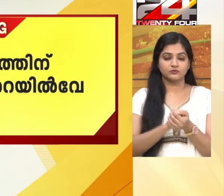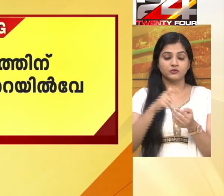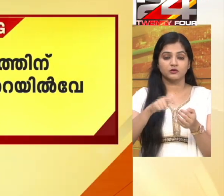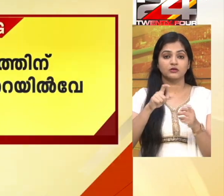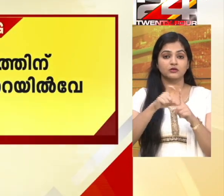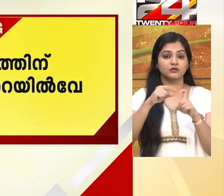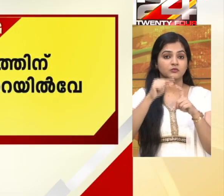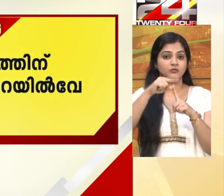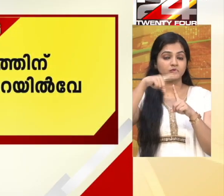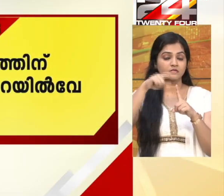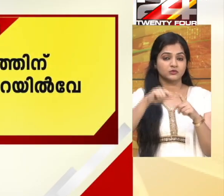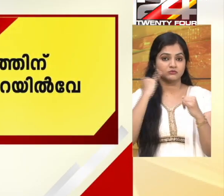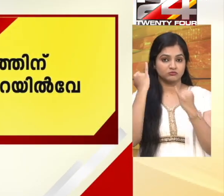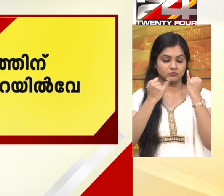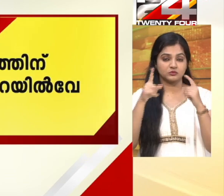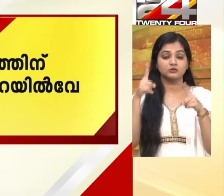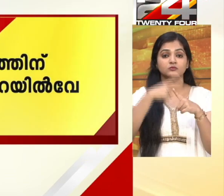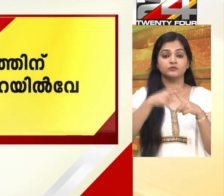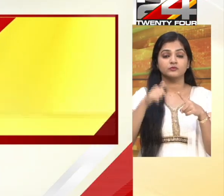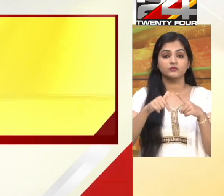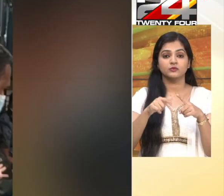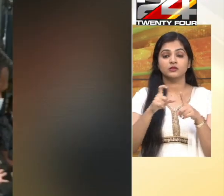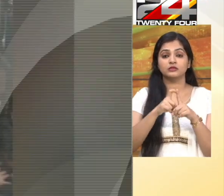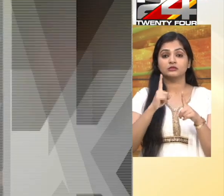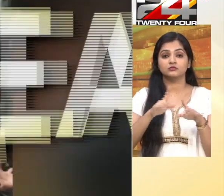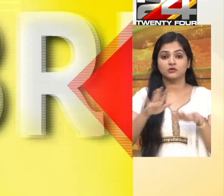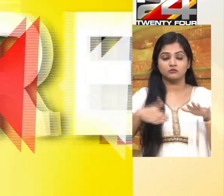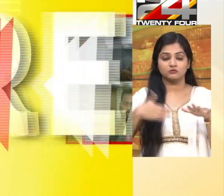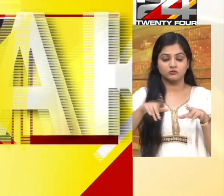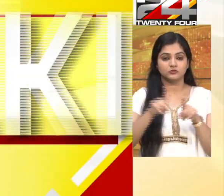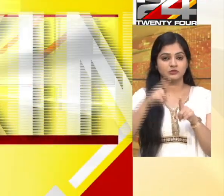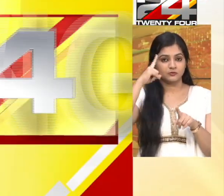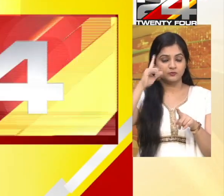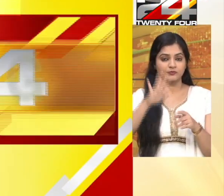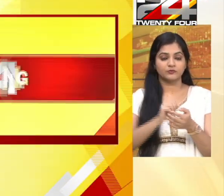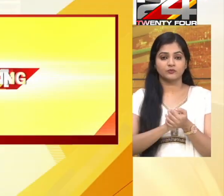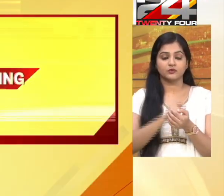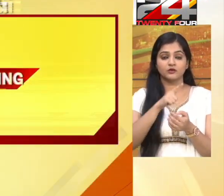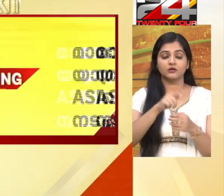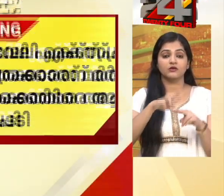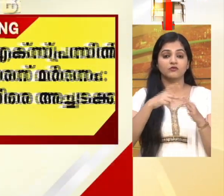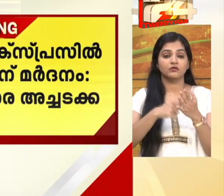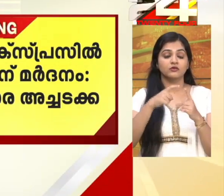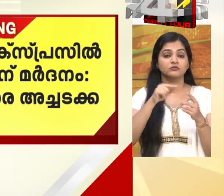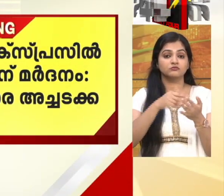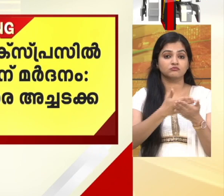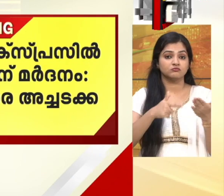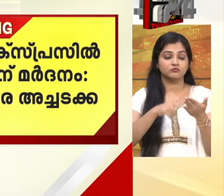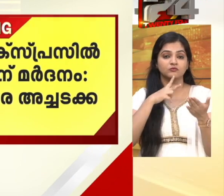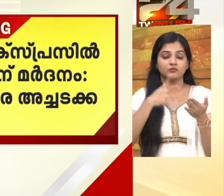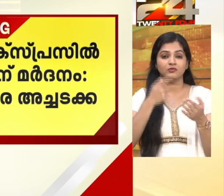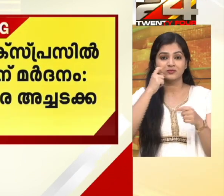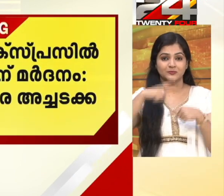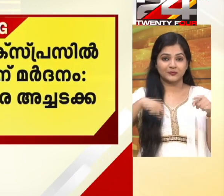തല അന്വേഷണത്തിനും അതേപോലെ തന്നെ അച്ചടക്ക നടപടിക്കും തീരുമാനം എടുത്തിട്ടുള്ളത്. ഈ പ്രാഥമിക അന്വേഷണ റിപ്പോർട്ടിൽ പറയുന്ന വളരെ പ്രധാനപ്പെട്ട കാര്യങ്ങൾ, ഈ യാത്രക്കാരൻ